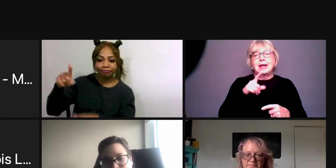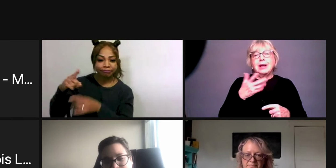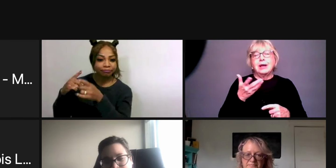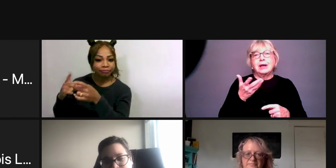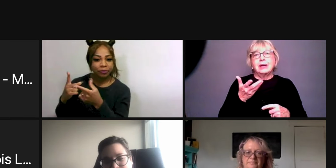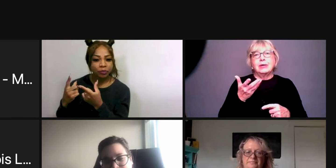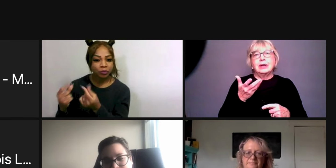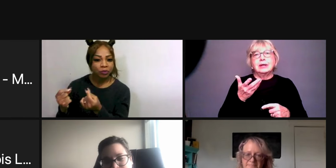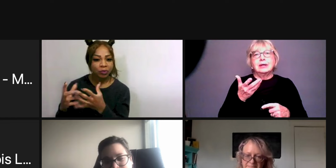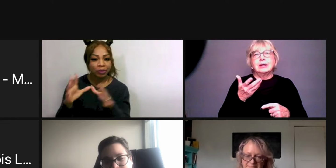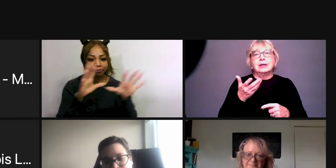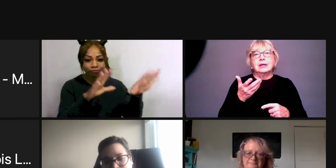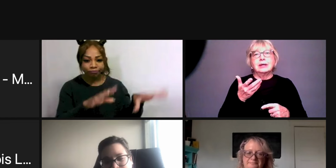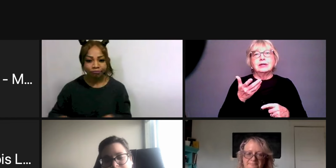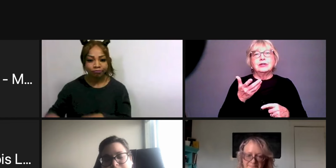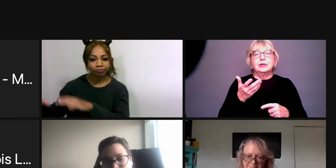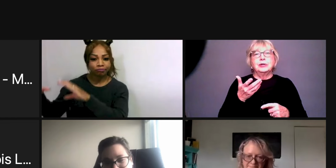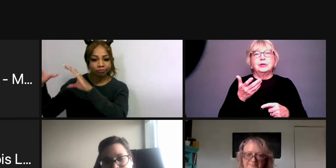avec